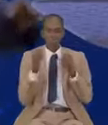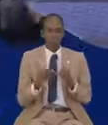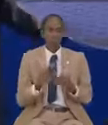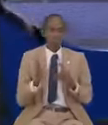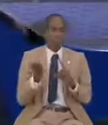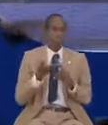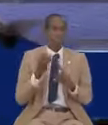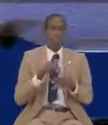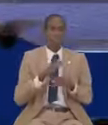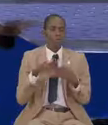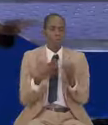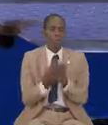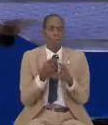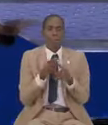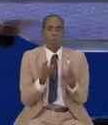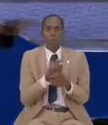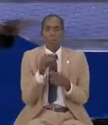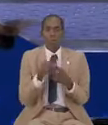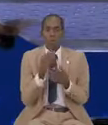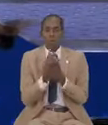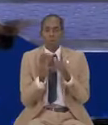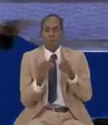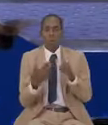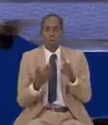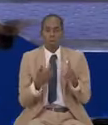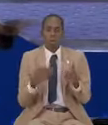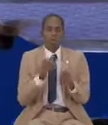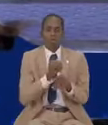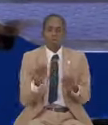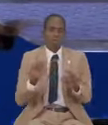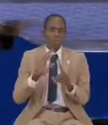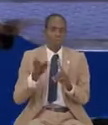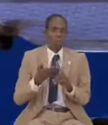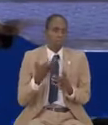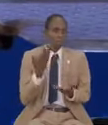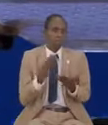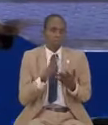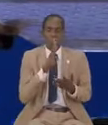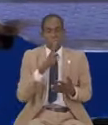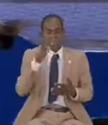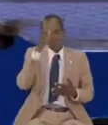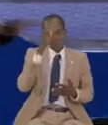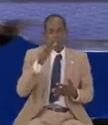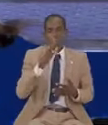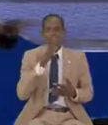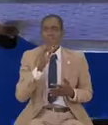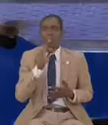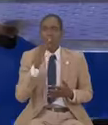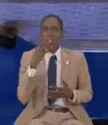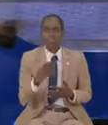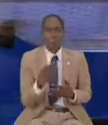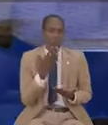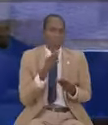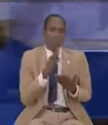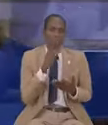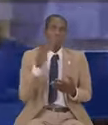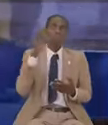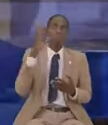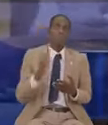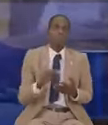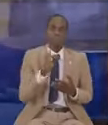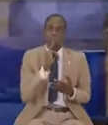quelqu'un a la conviction que papa soit là où maman soit là que le pasteur soit là ou pas que